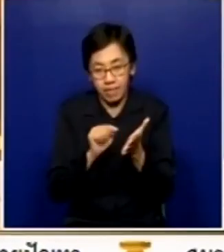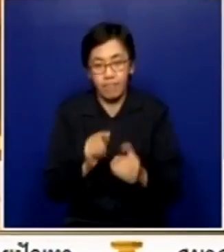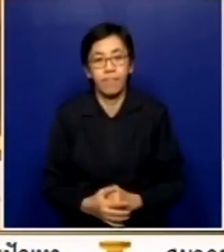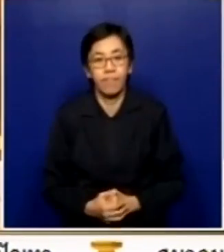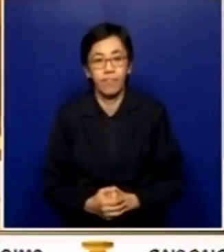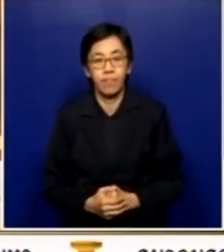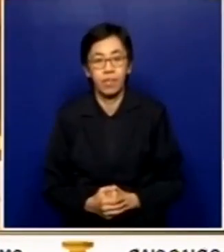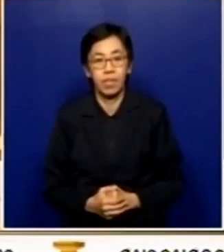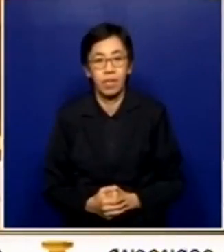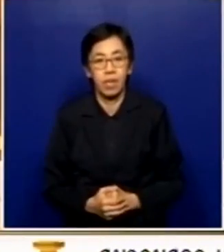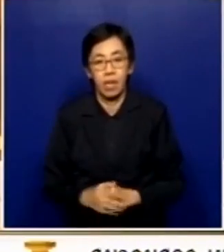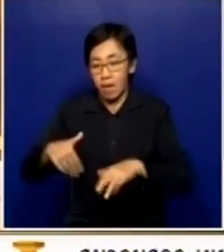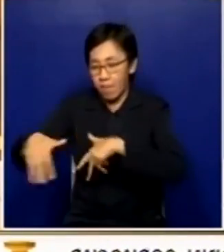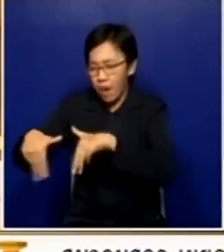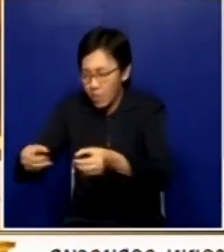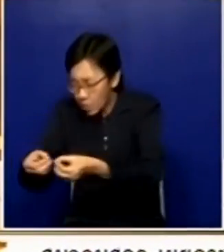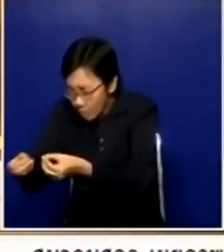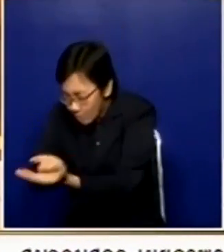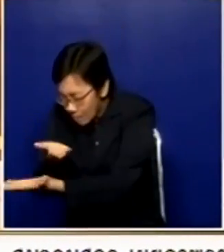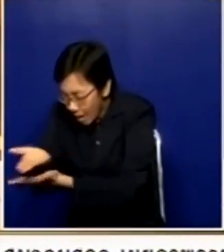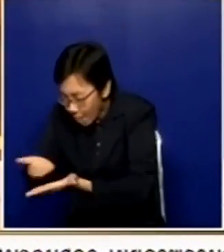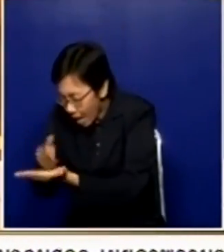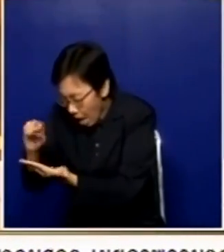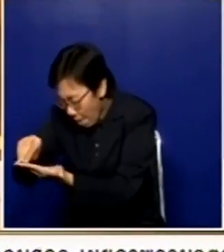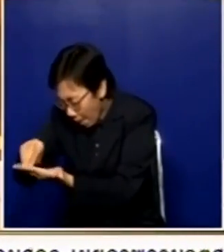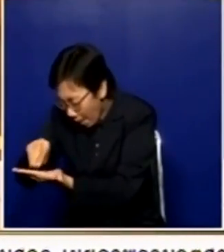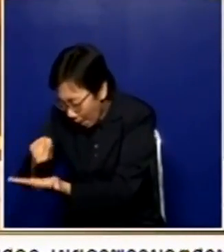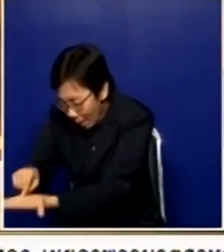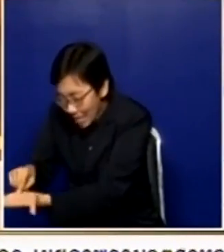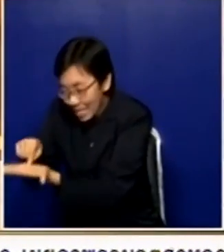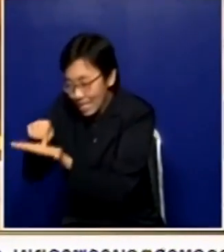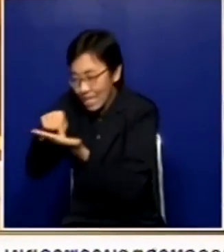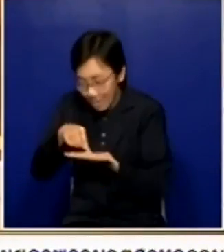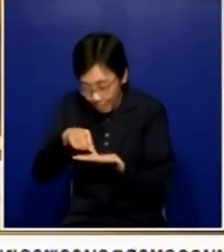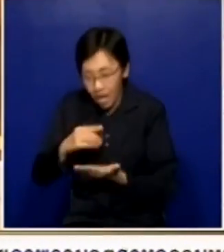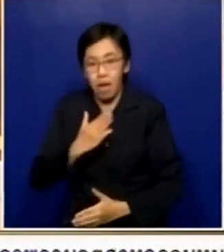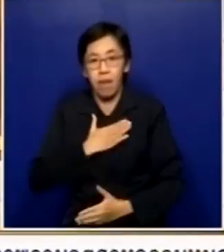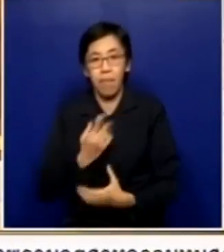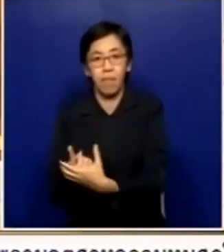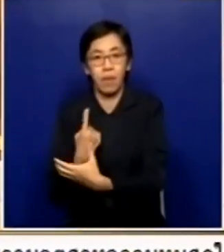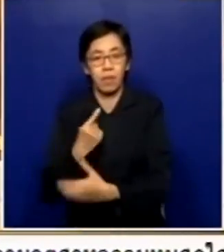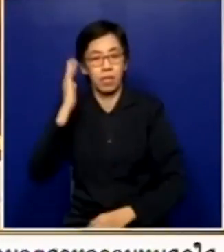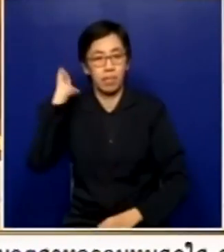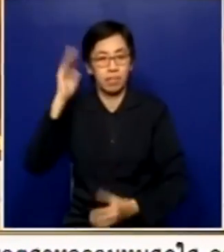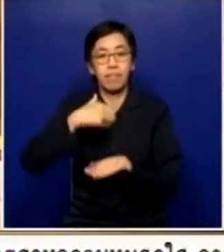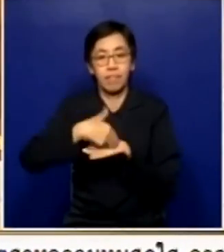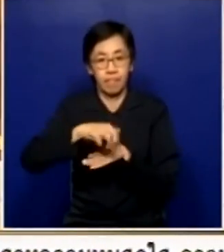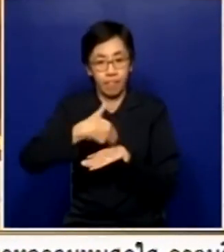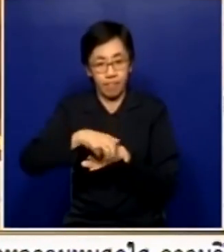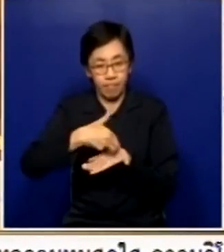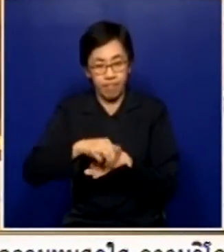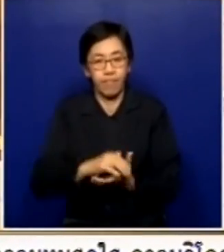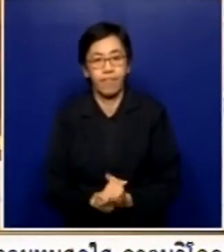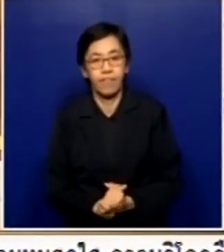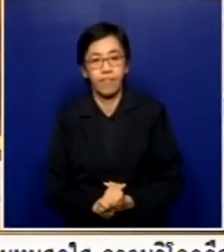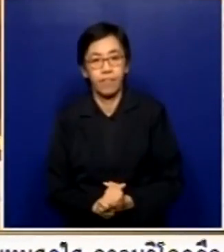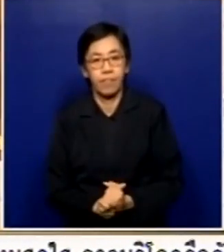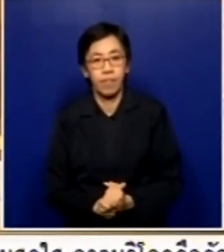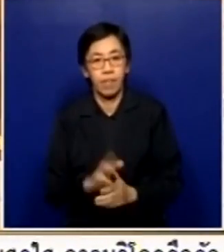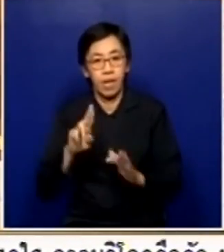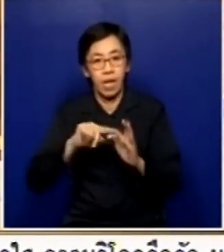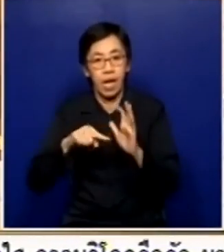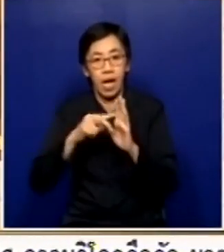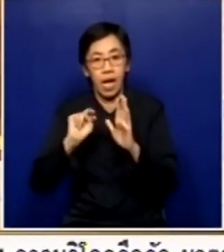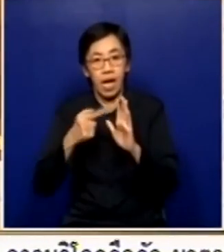ของประชาชนอันนี้ไม่ใช่ร่าง